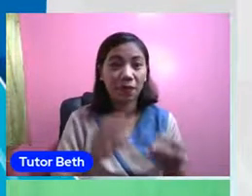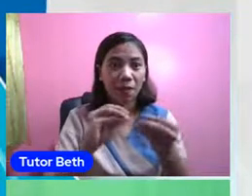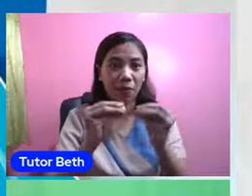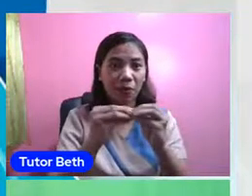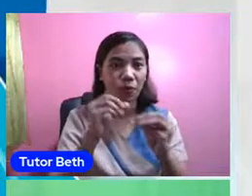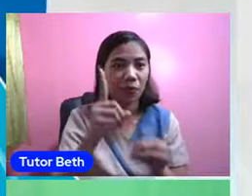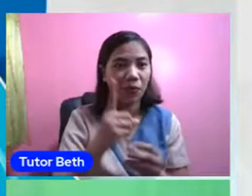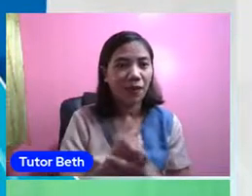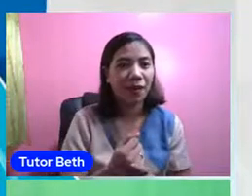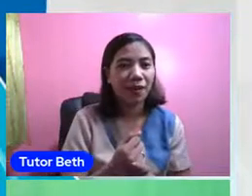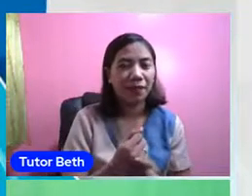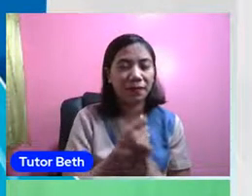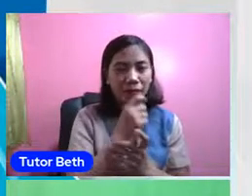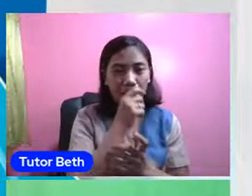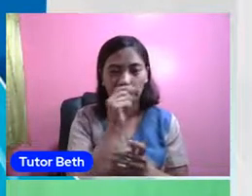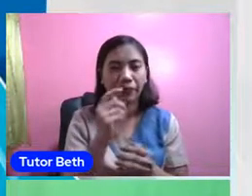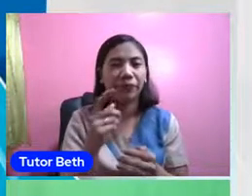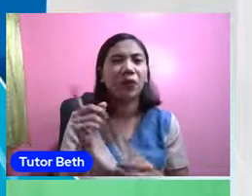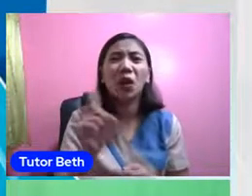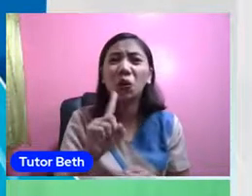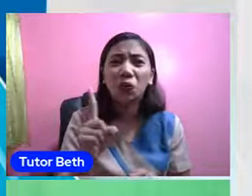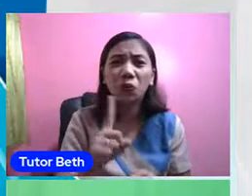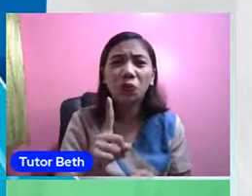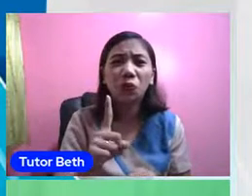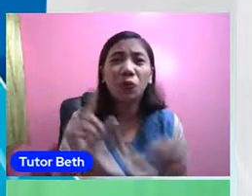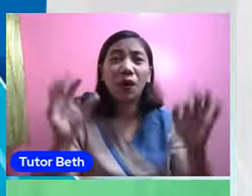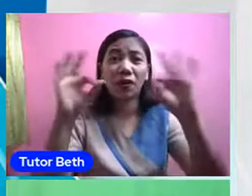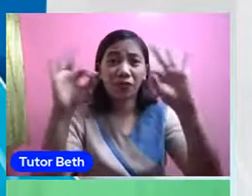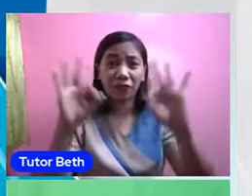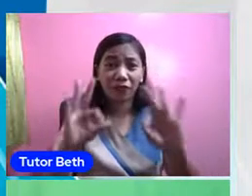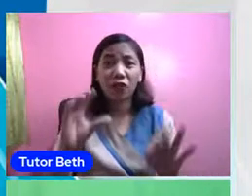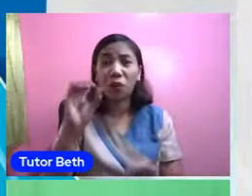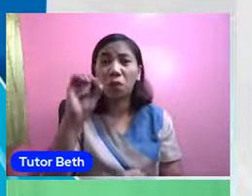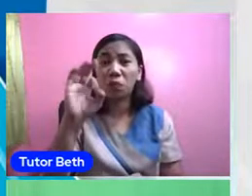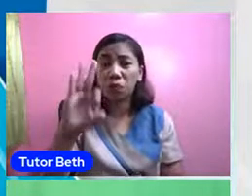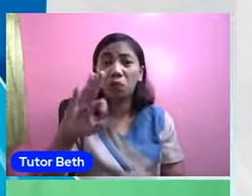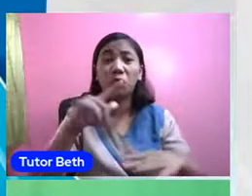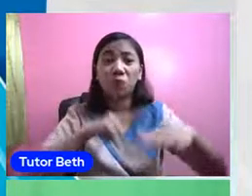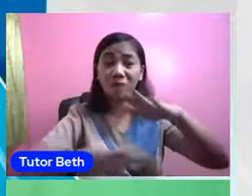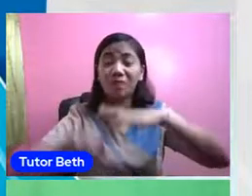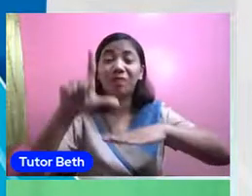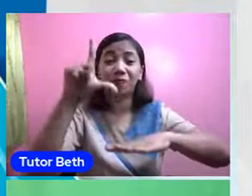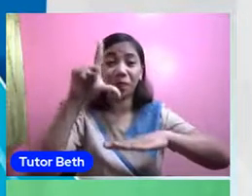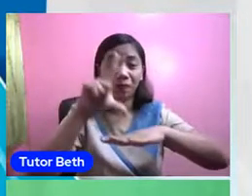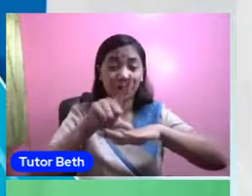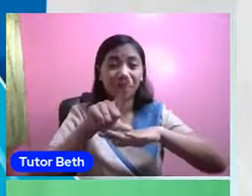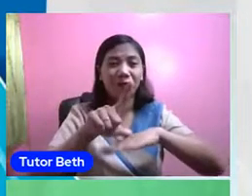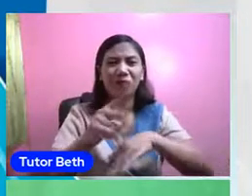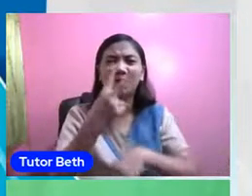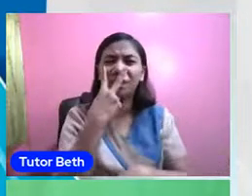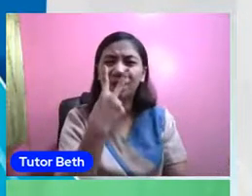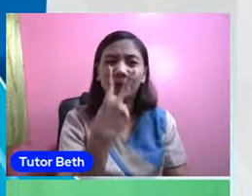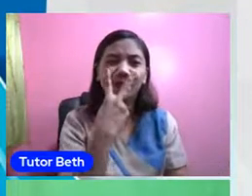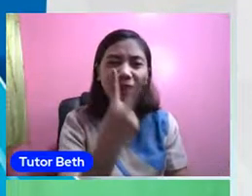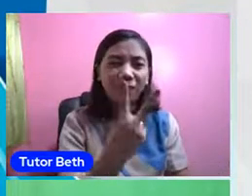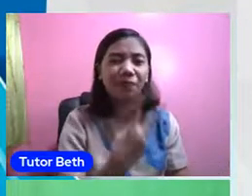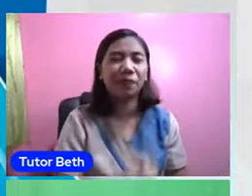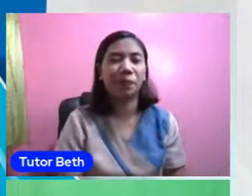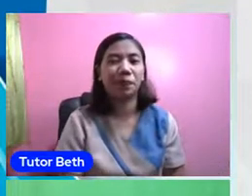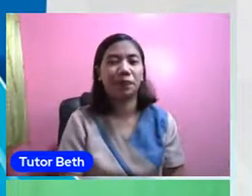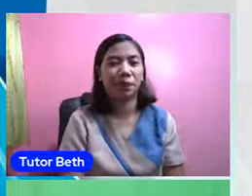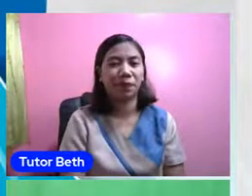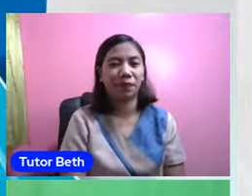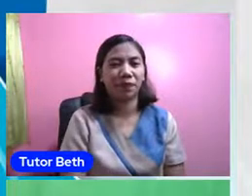Ano kayang anyong lupa yan? Ano kayang tawag natin dyan sa larawan na yan? Meron bang nakakaalala doon sa mga